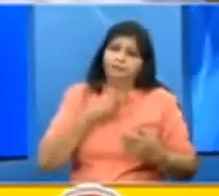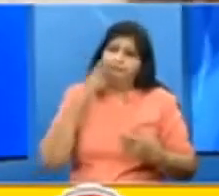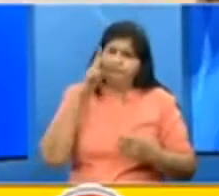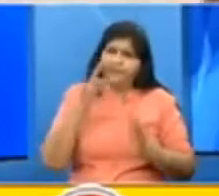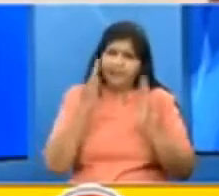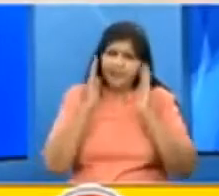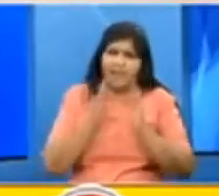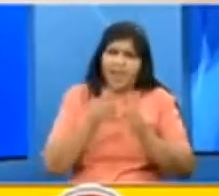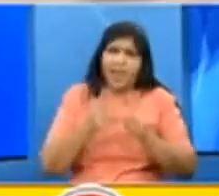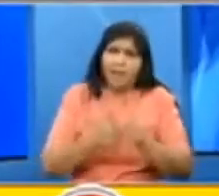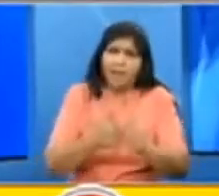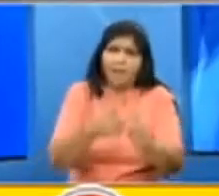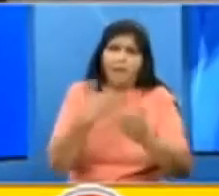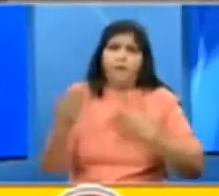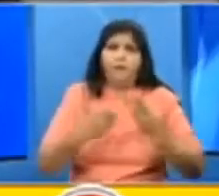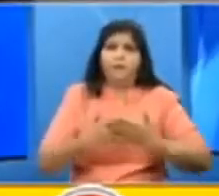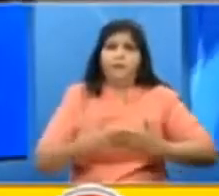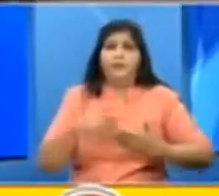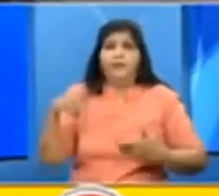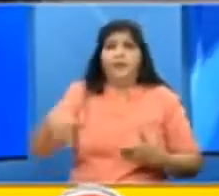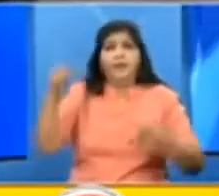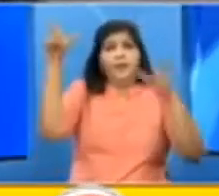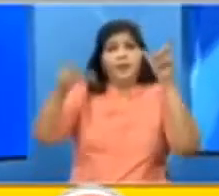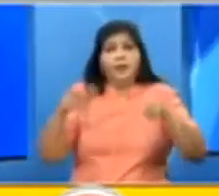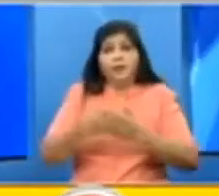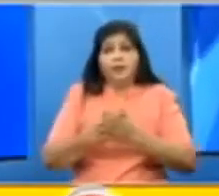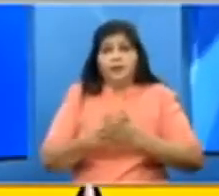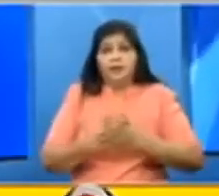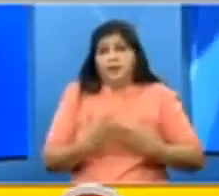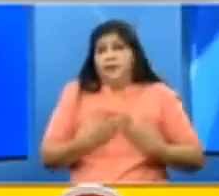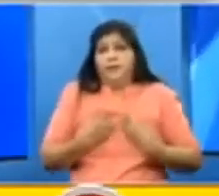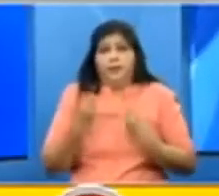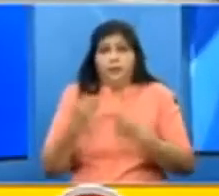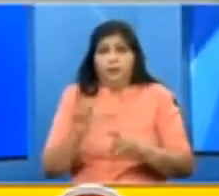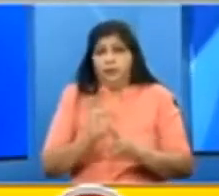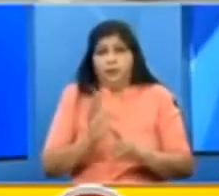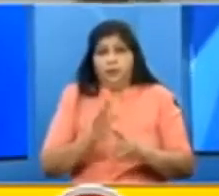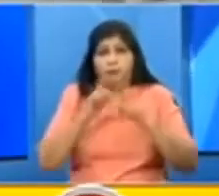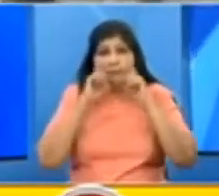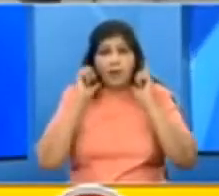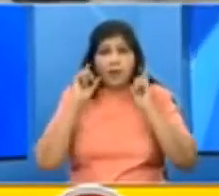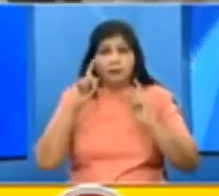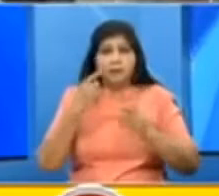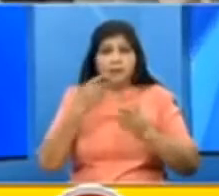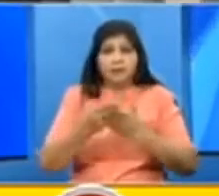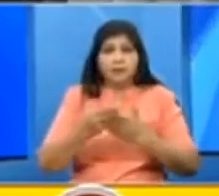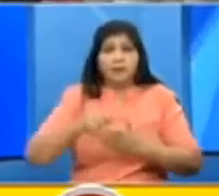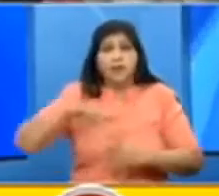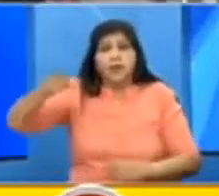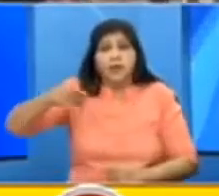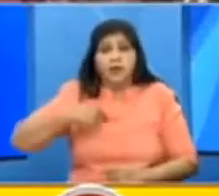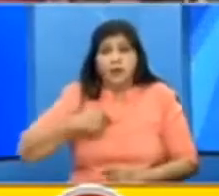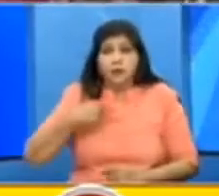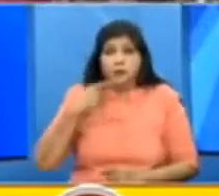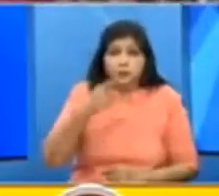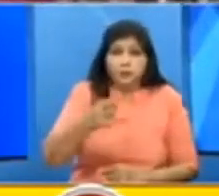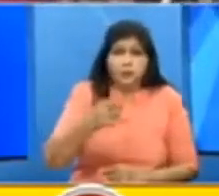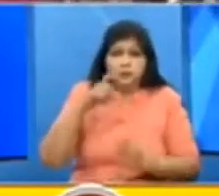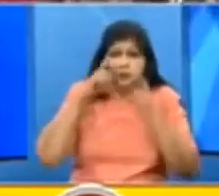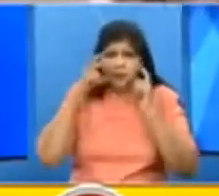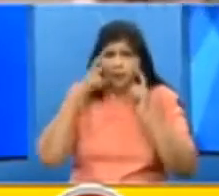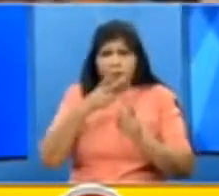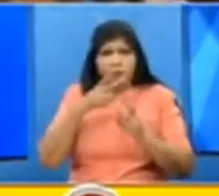एक नागरिक के नाते इसमें जरा भी कोताही न बरतनी है, न किसी को बरतने देनी है।